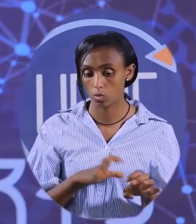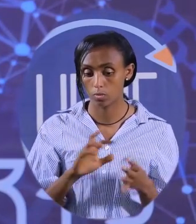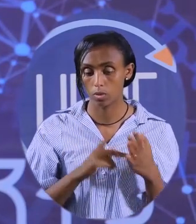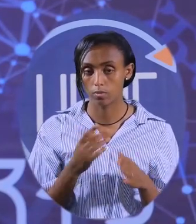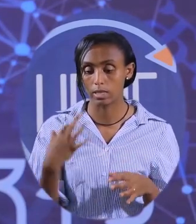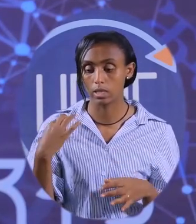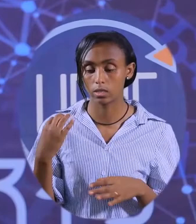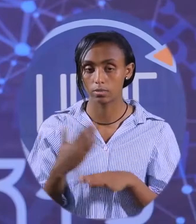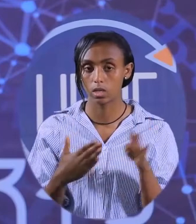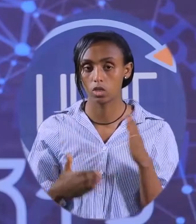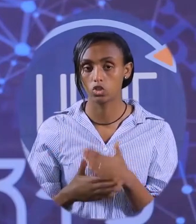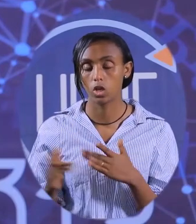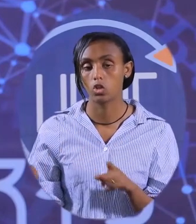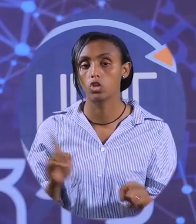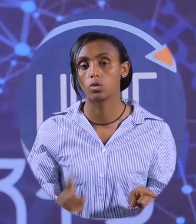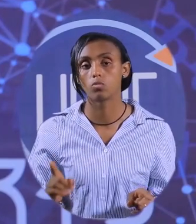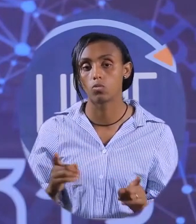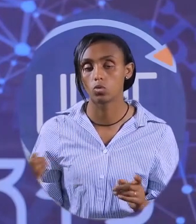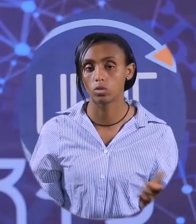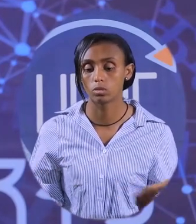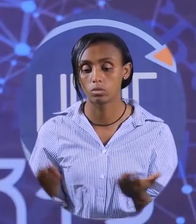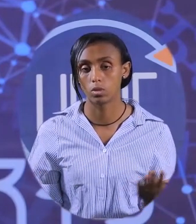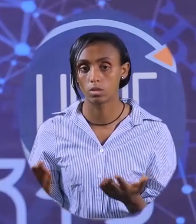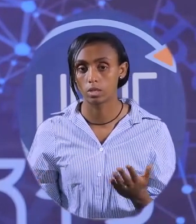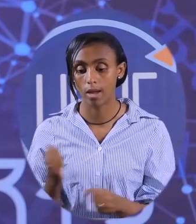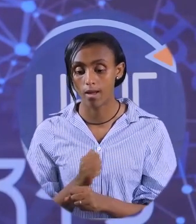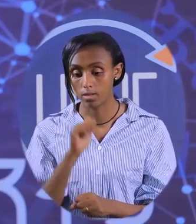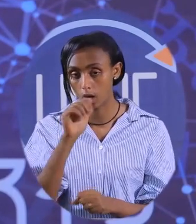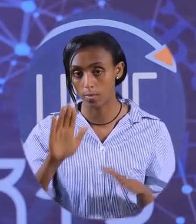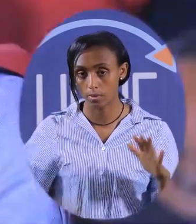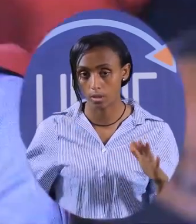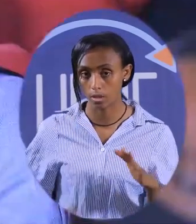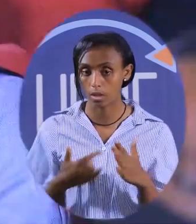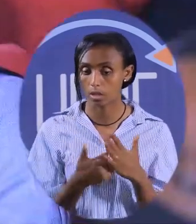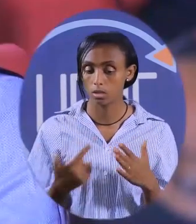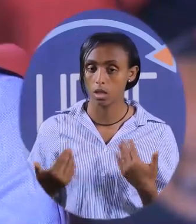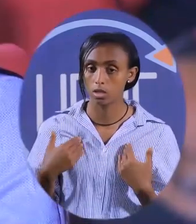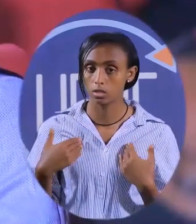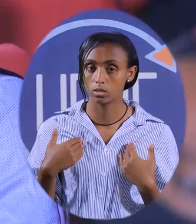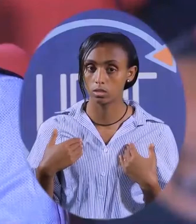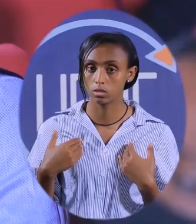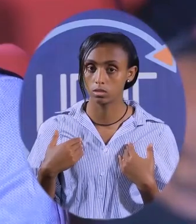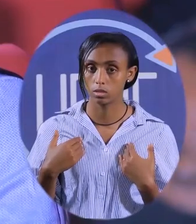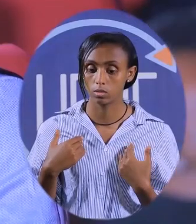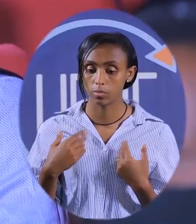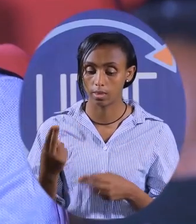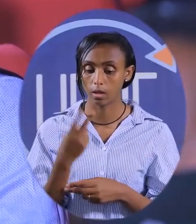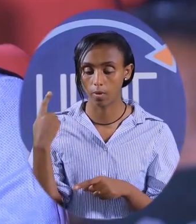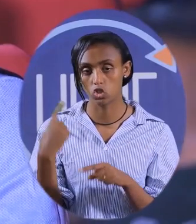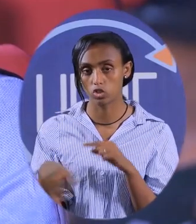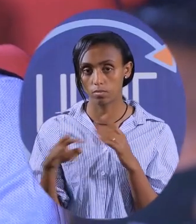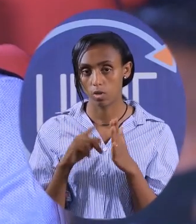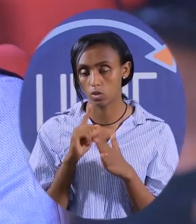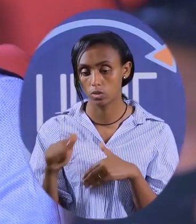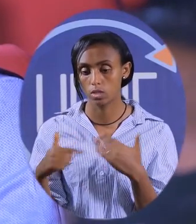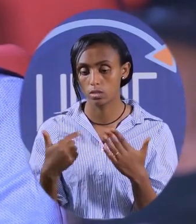እንደዚህ በግለሰብ ደረጃም ደግሞ ኢኒሼቲቭዎችን ወስደን ካልሰራን በስተቀር ያለንን ዳይቨርሲቲ በሙሉ ልንጠቀም አንችልም ማለት